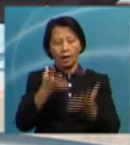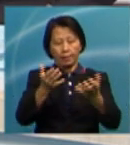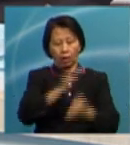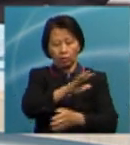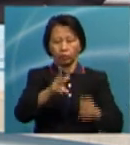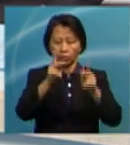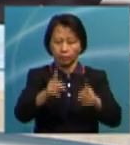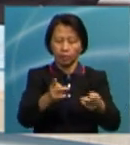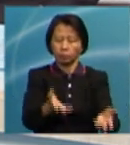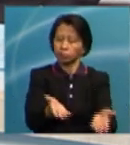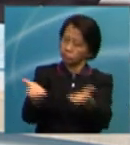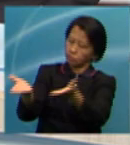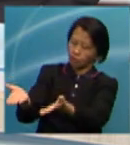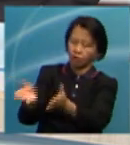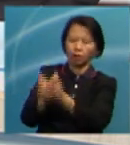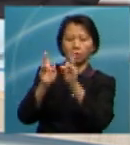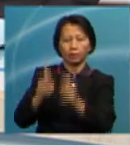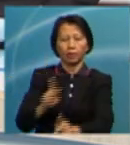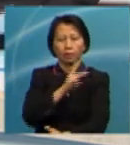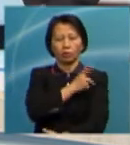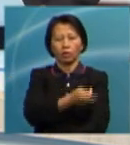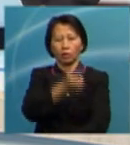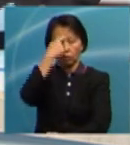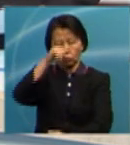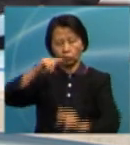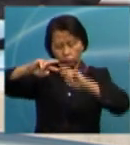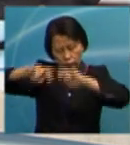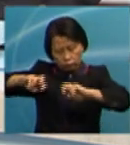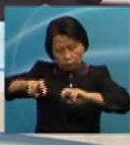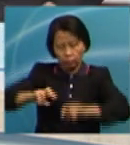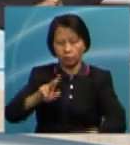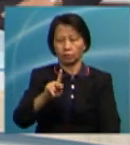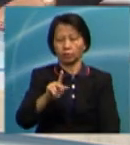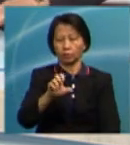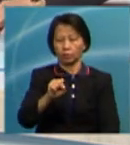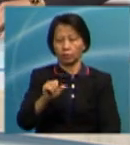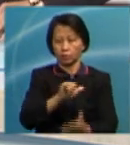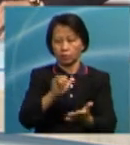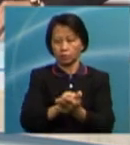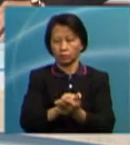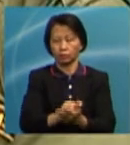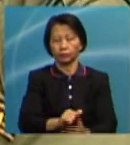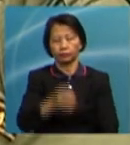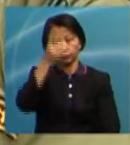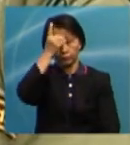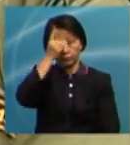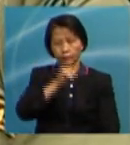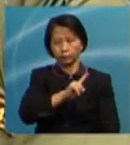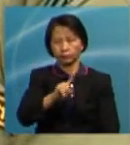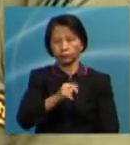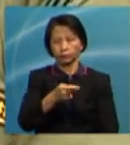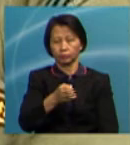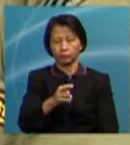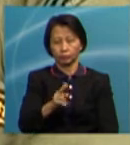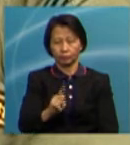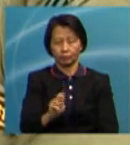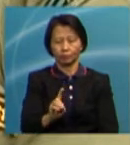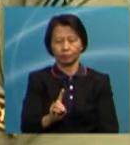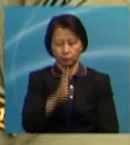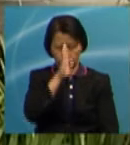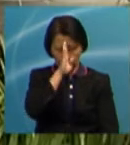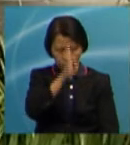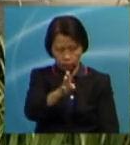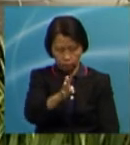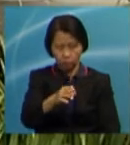Pi menyerahkannya kepada untuk menyiasat kes tersebut tegas Datuk Seri Dr Ahad Zahid fokus kini perlu